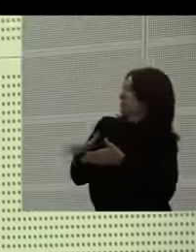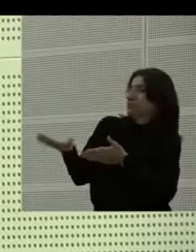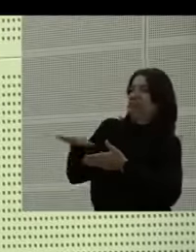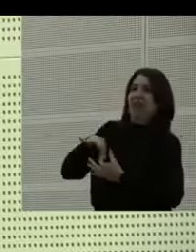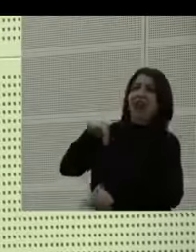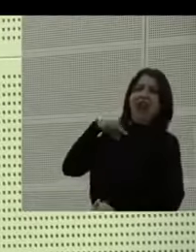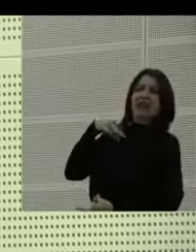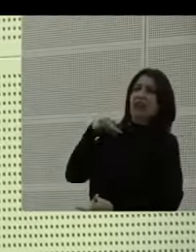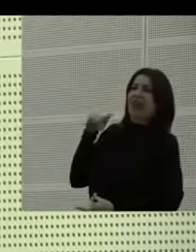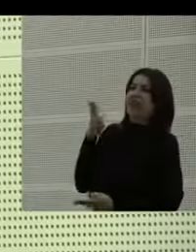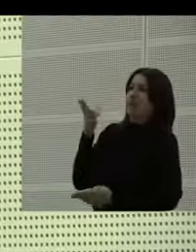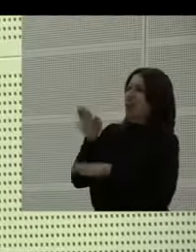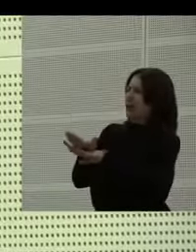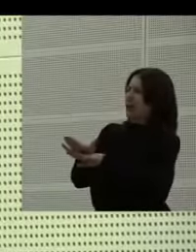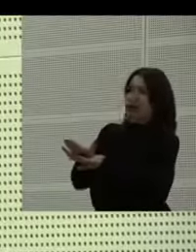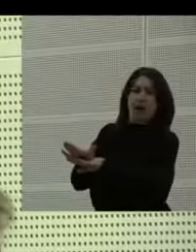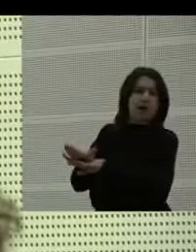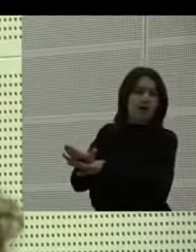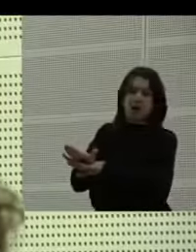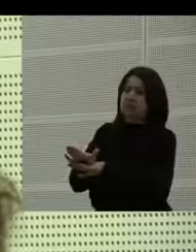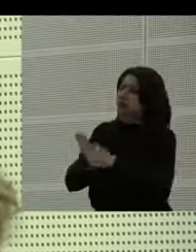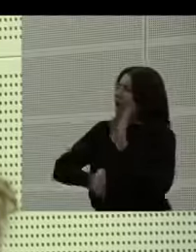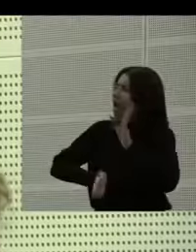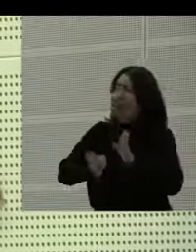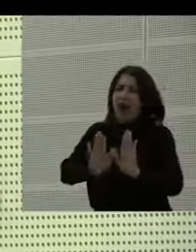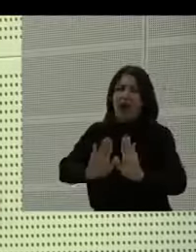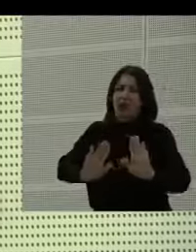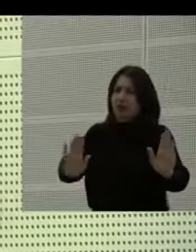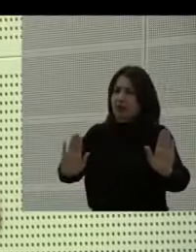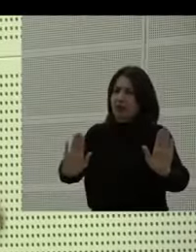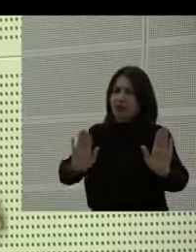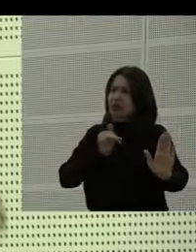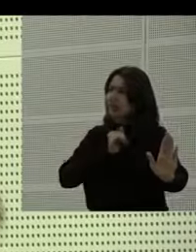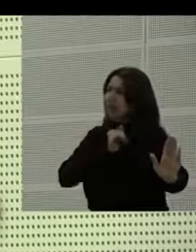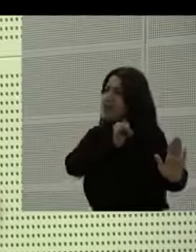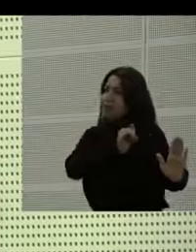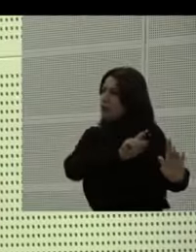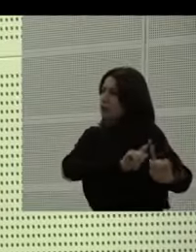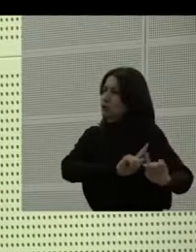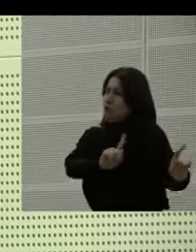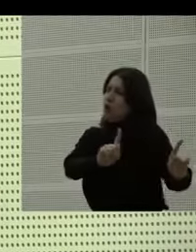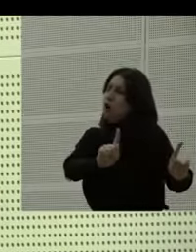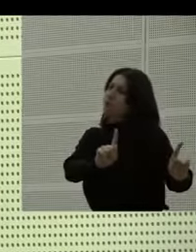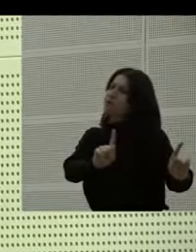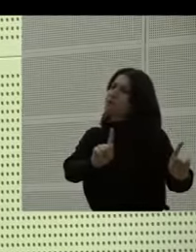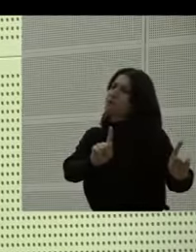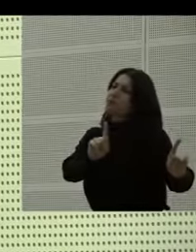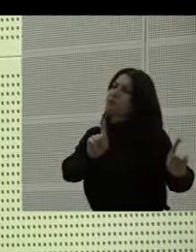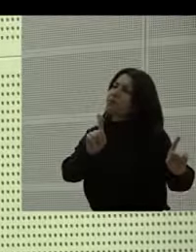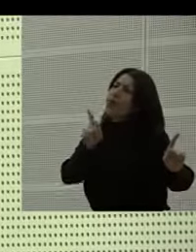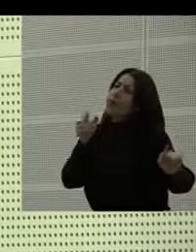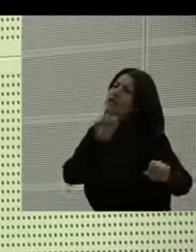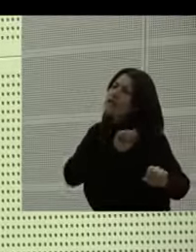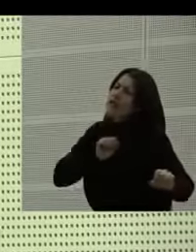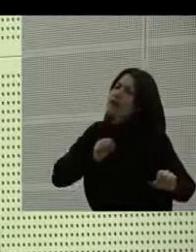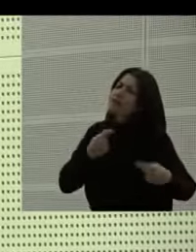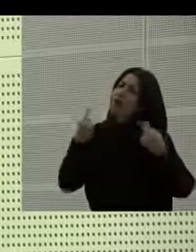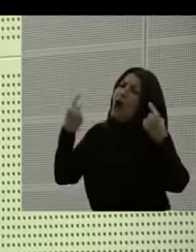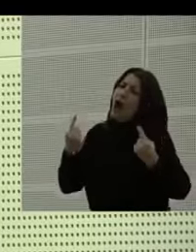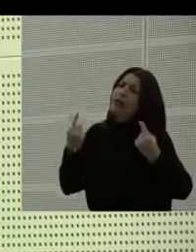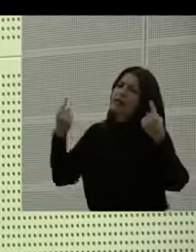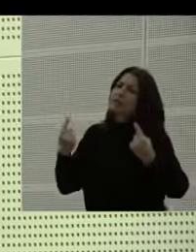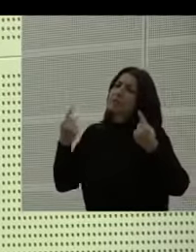cambio però avrà la promessa che dopo molti anni raggiungerà questa anima immortale. E dice